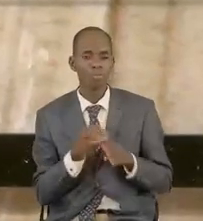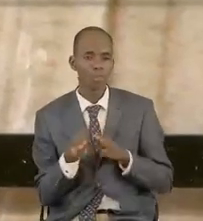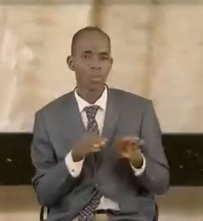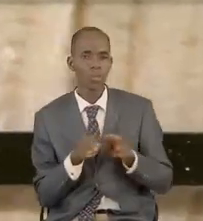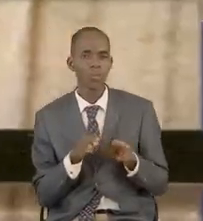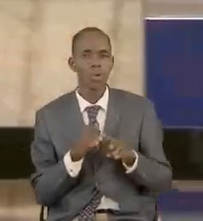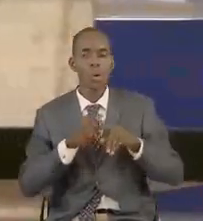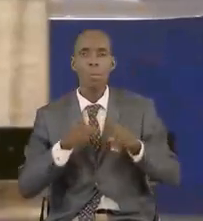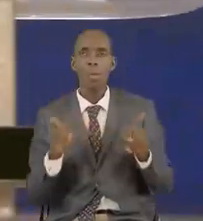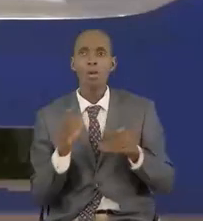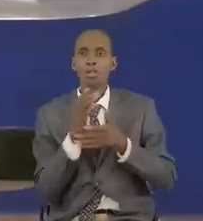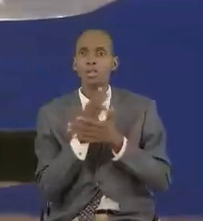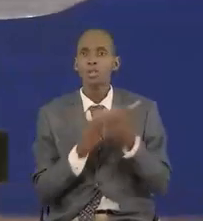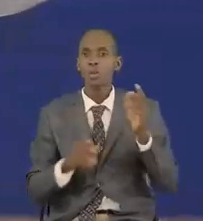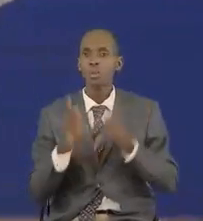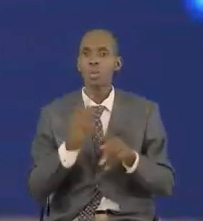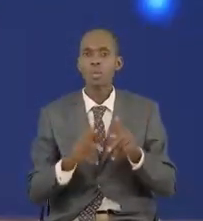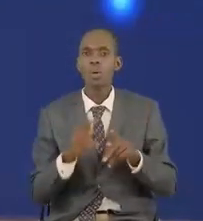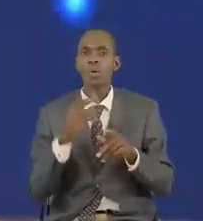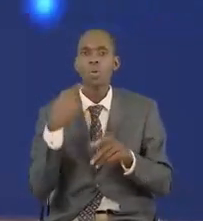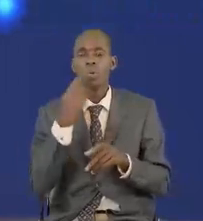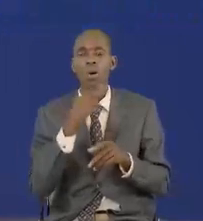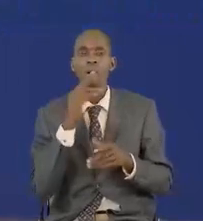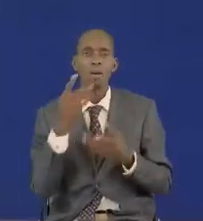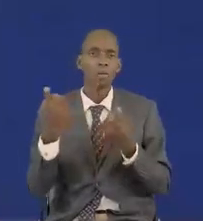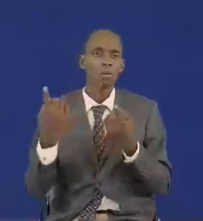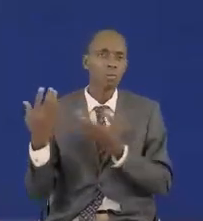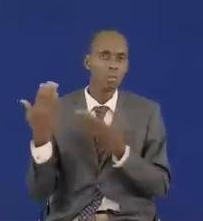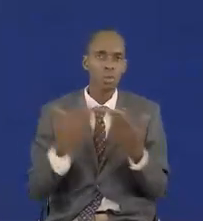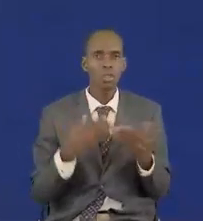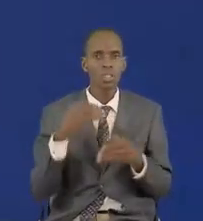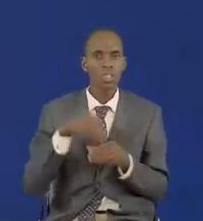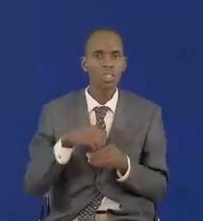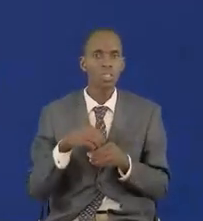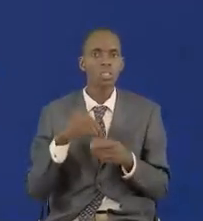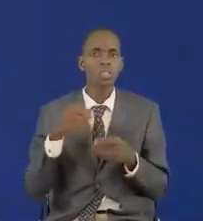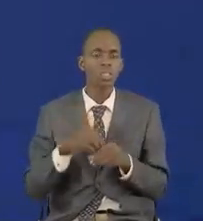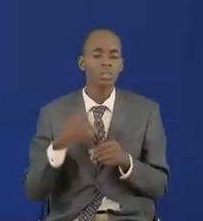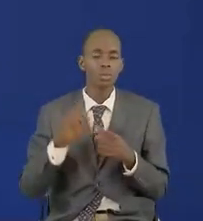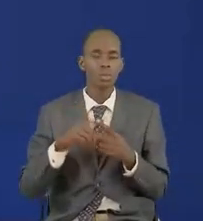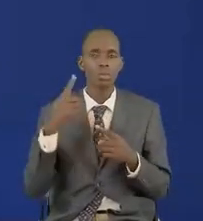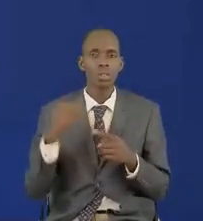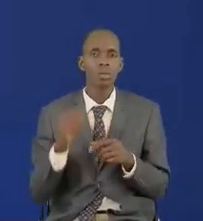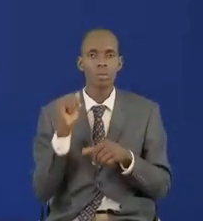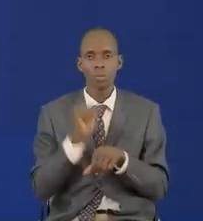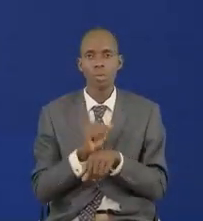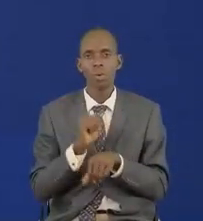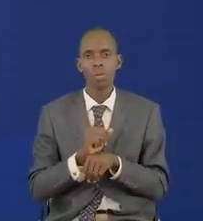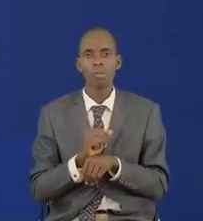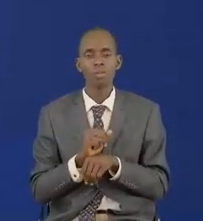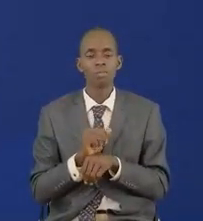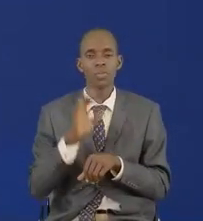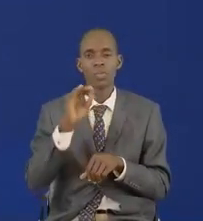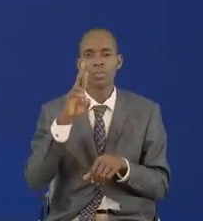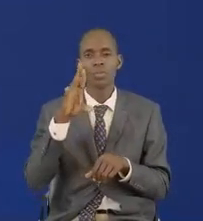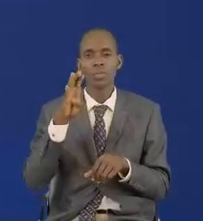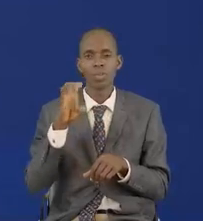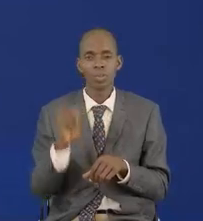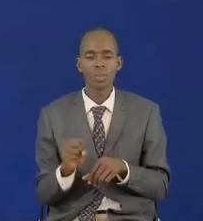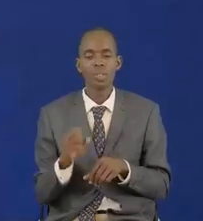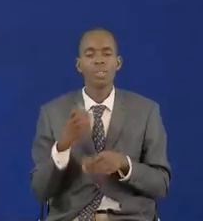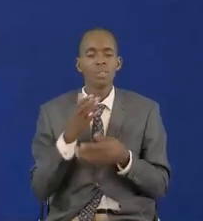ancien style de vie mais certains sont amenés au sont amenés